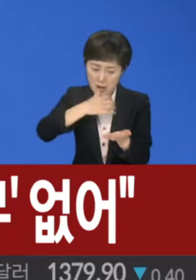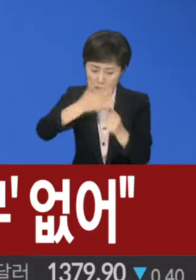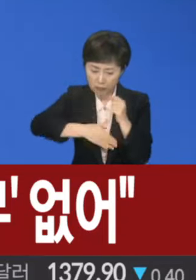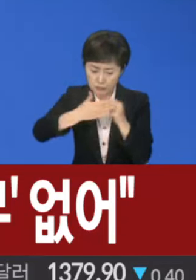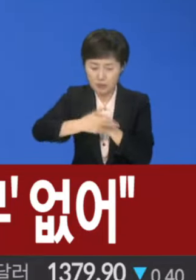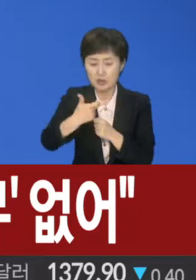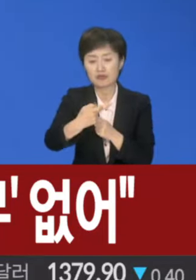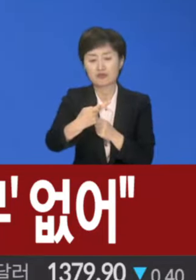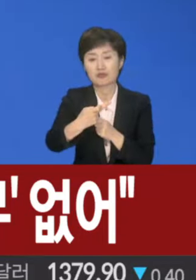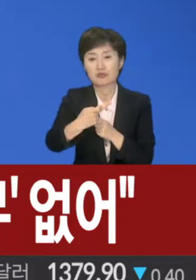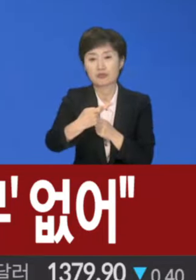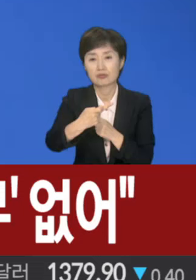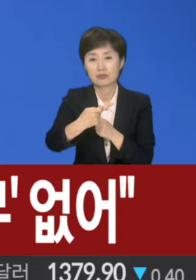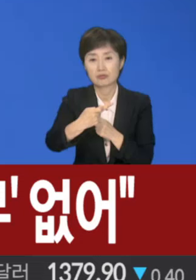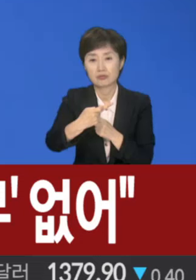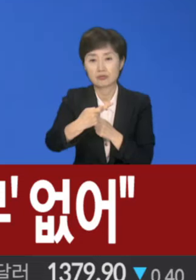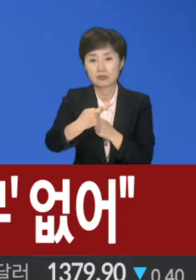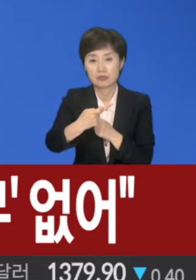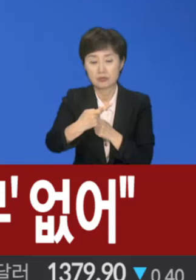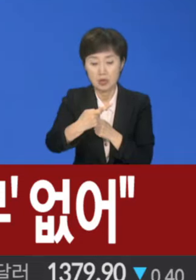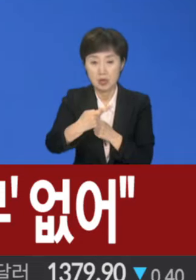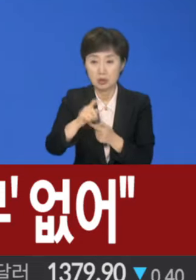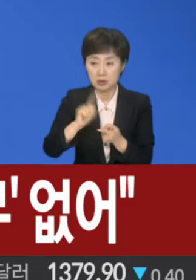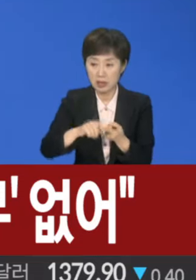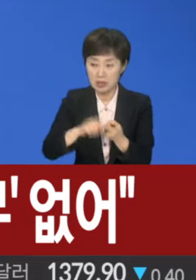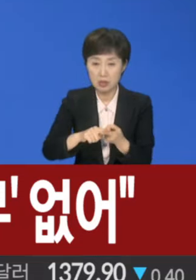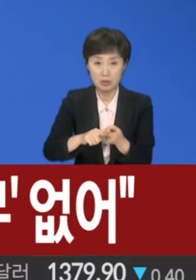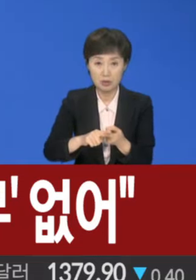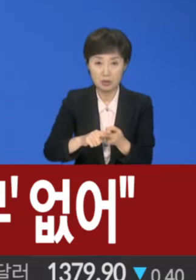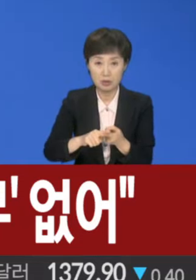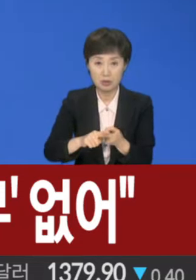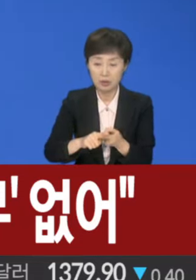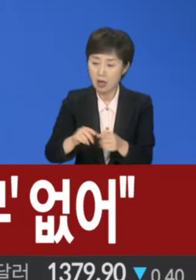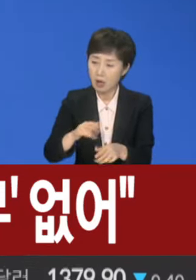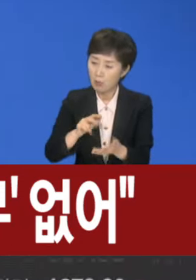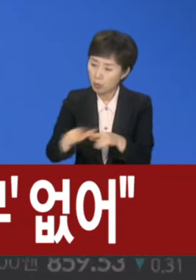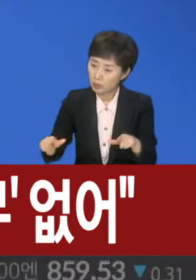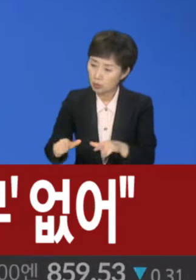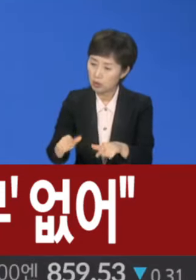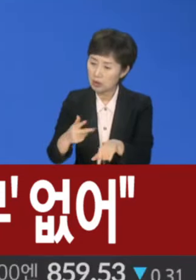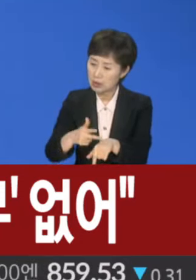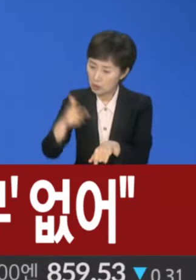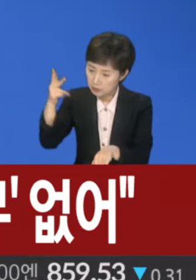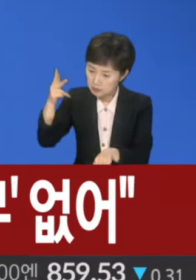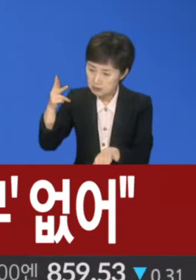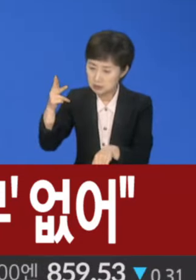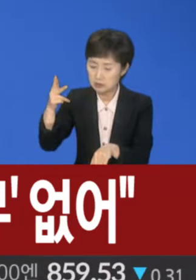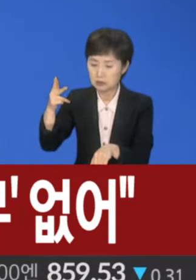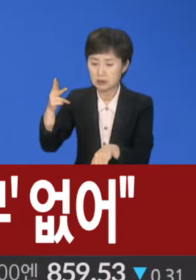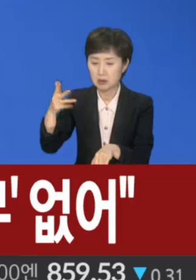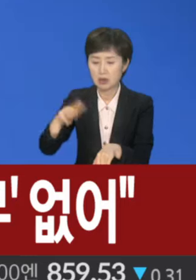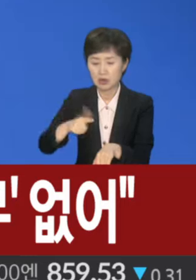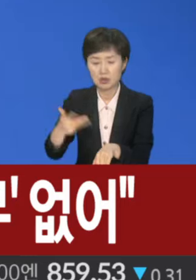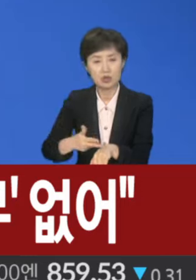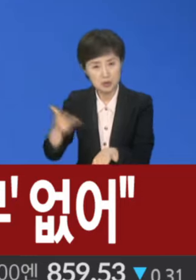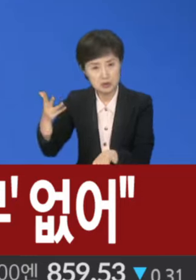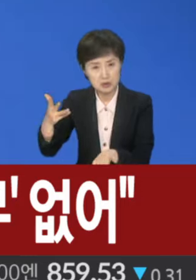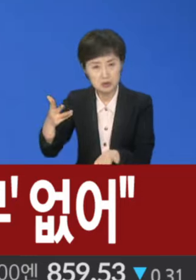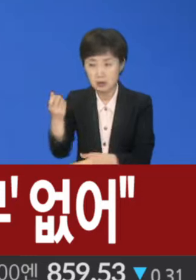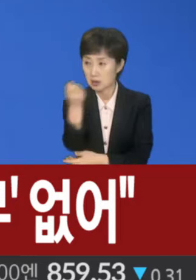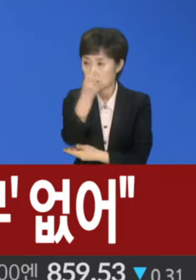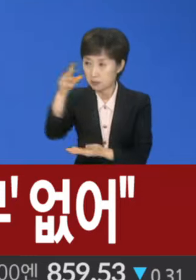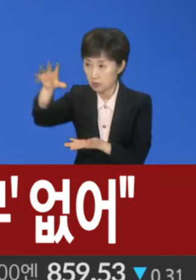카톡으로 받았는데 이러한 언론 스크랩은 일상적으로 7시경과 22시경 해병대 관련 언론 기사 링크를